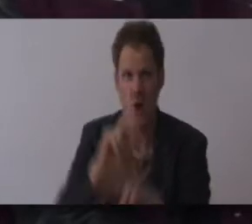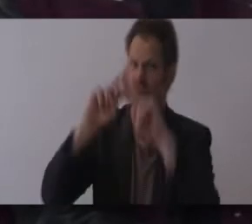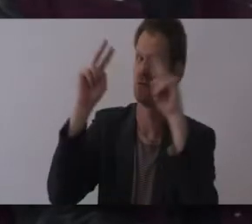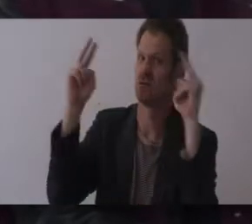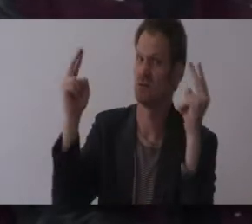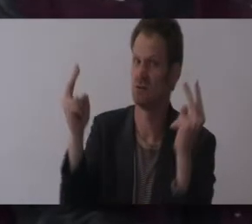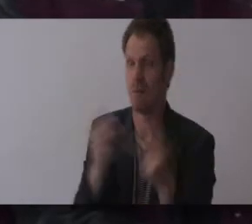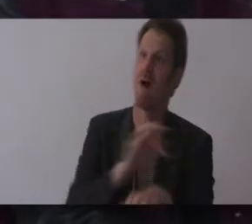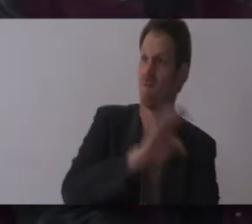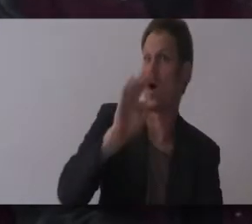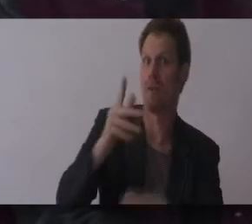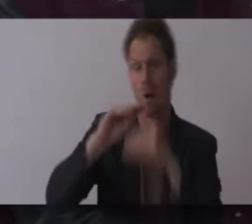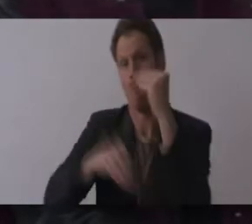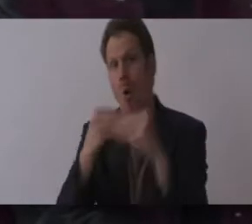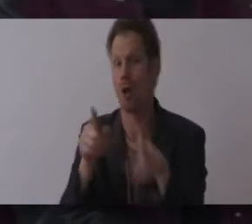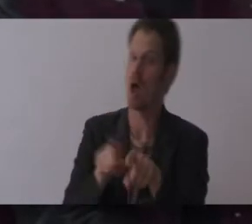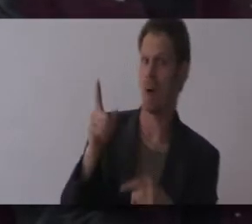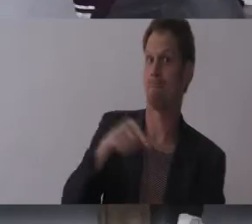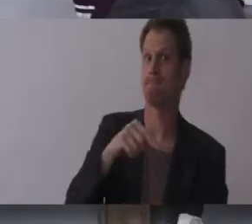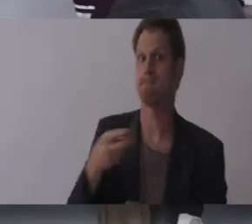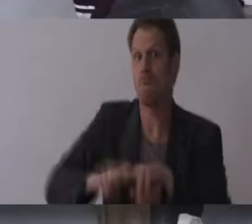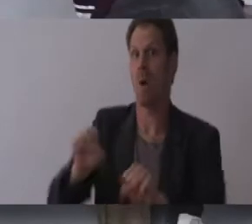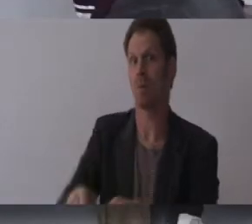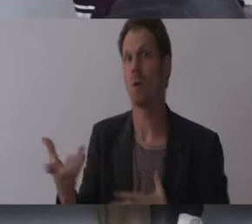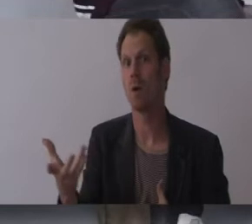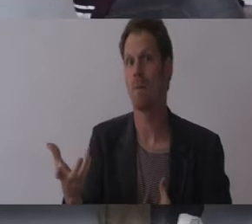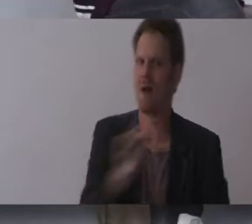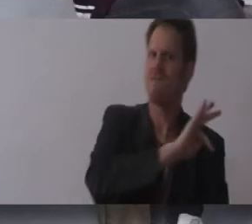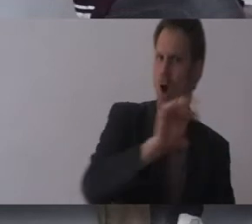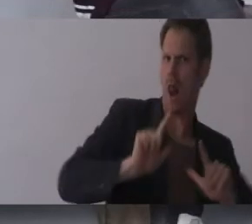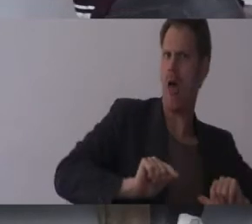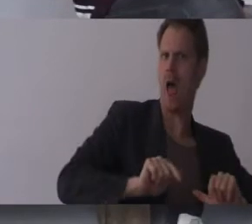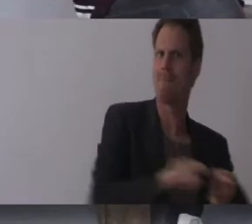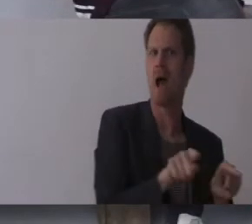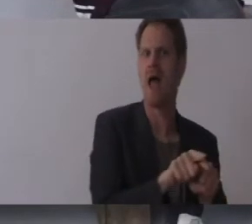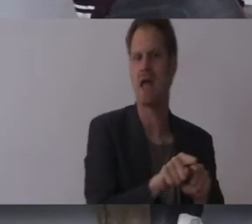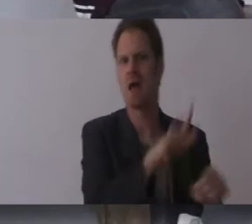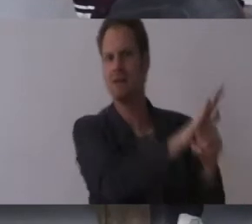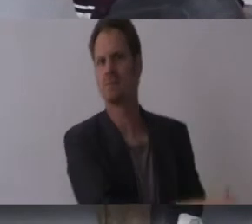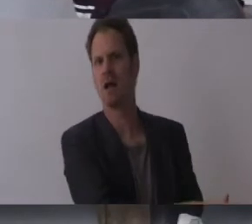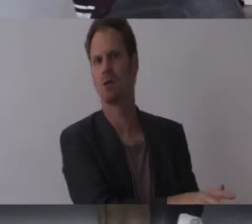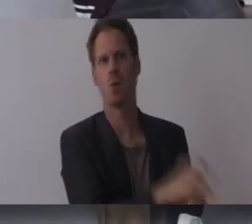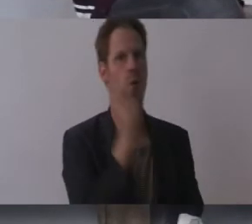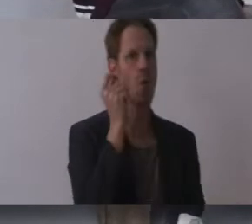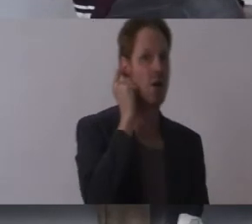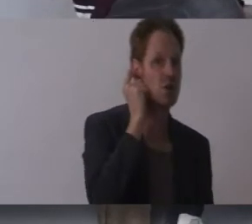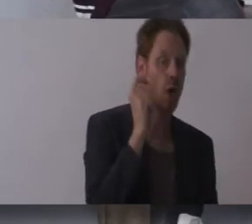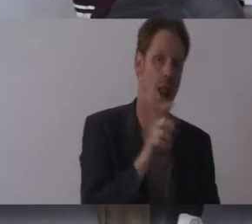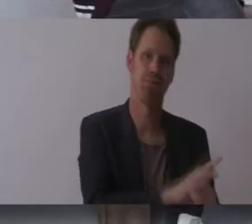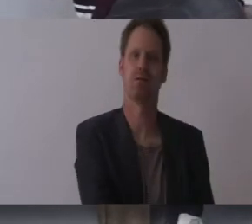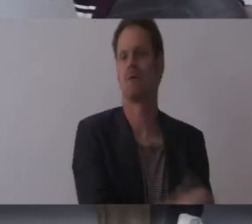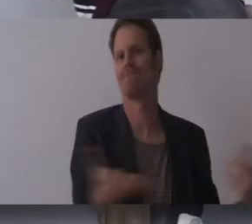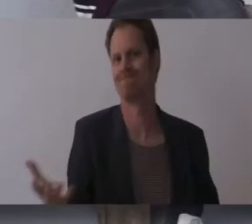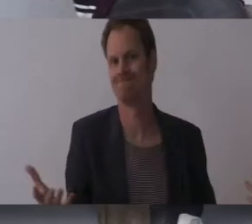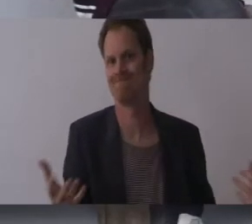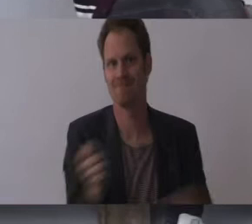dans des pays de façon bien plus dramatique qu'en France, où ils sont menacés de mort. Mais en France aussi, cette oppression-là, elle existe. Il y une discrimination faite à l'encontre des